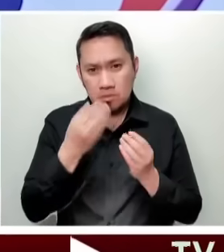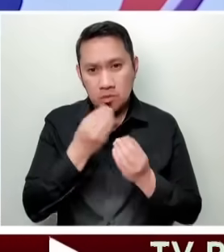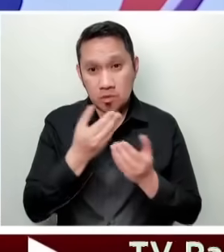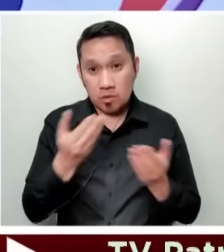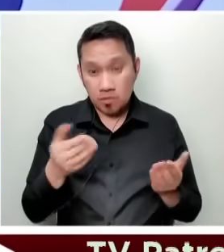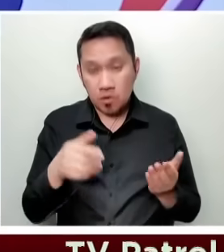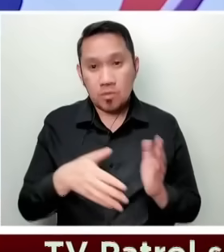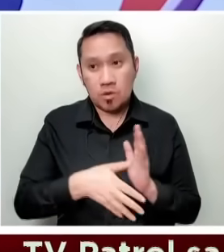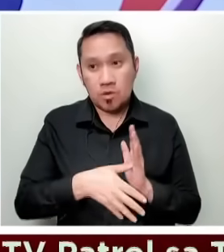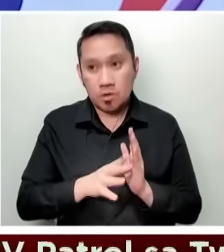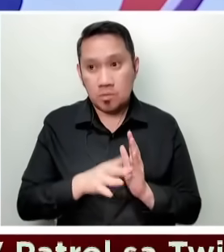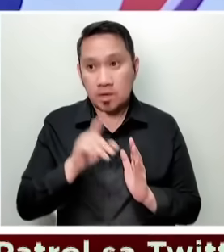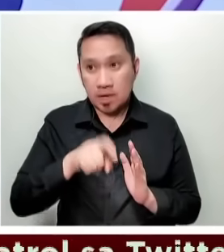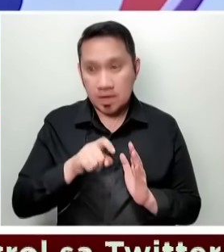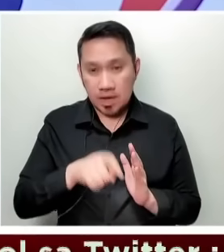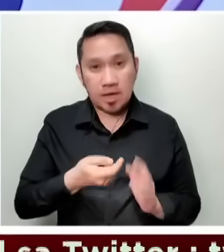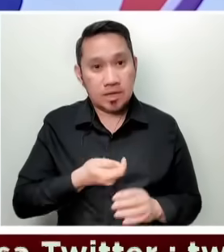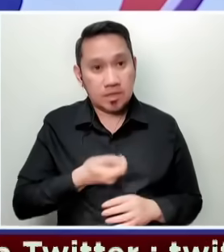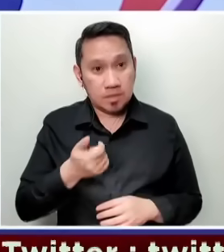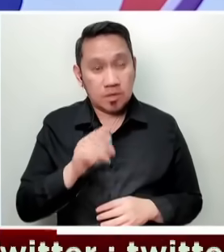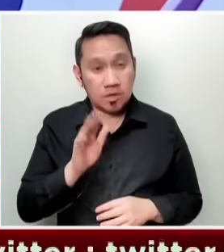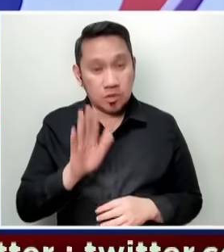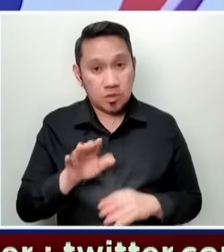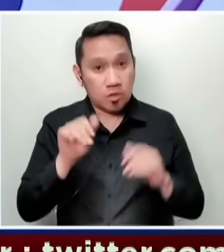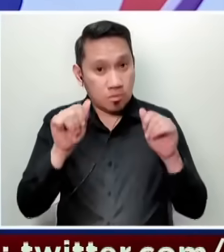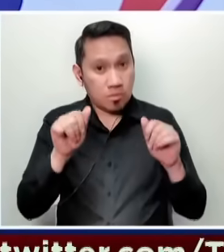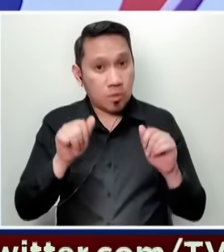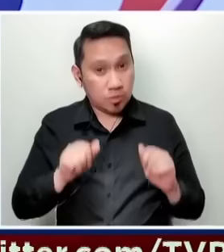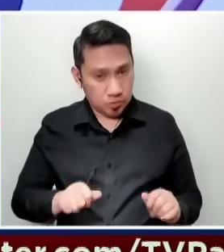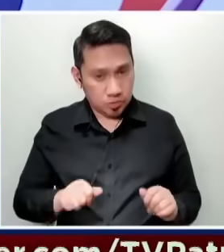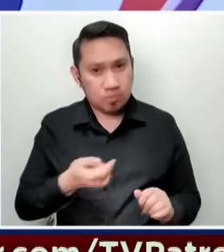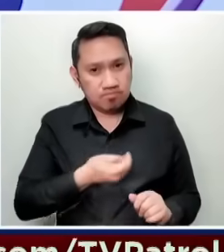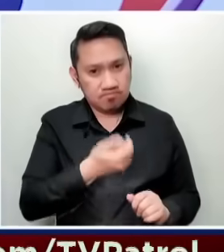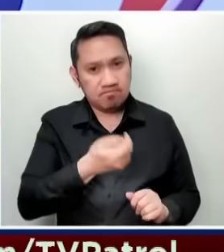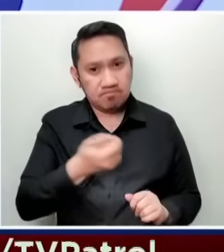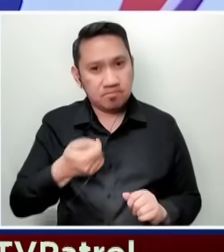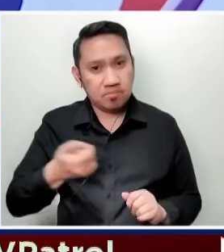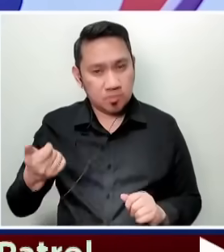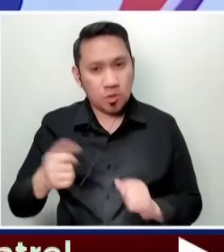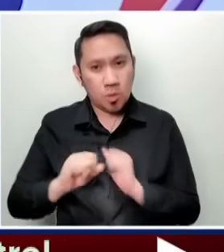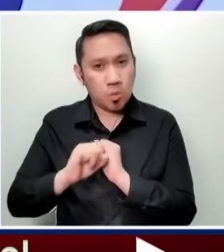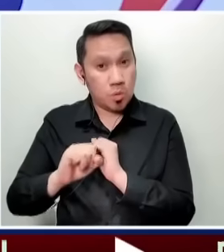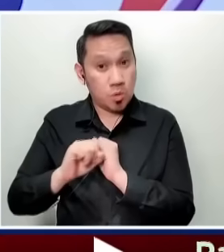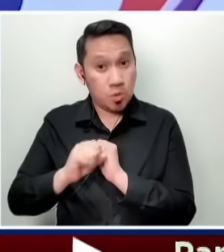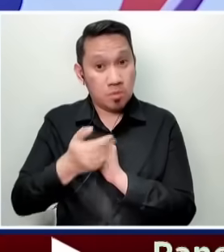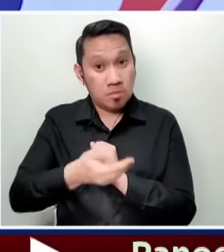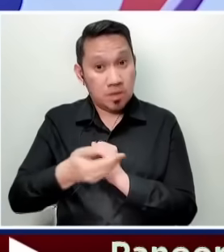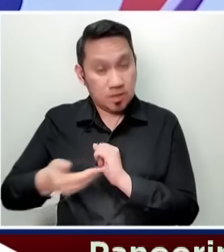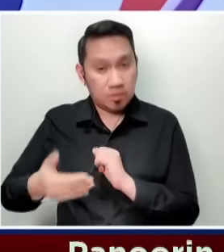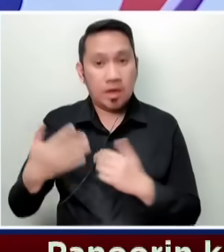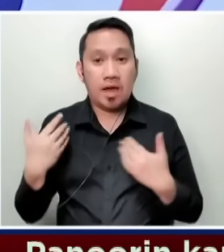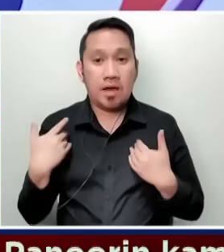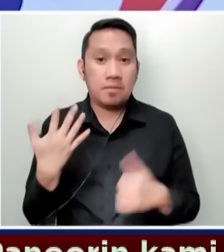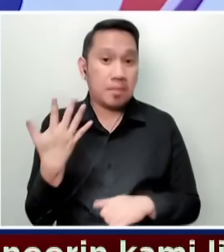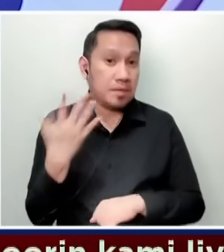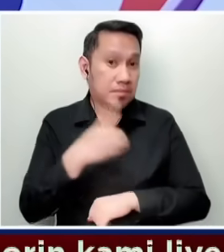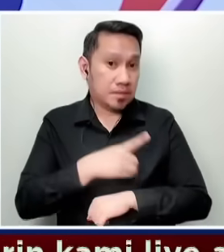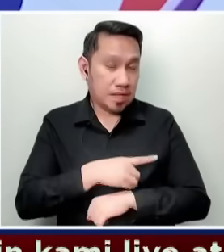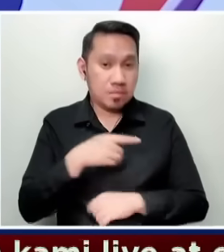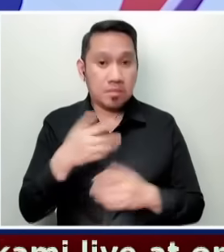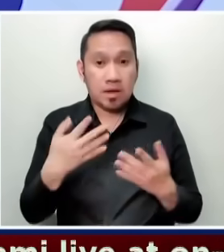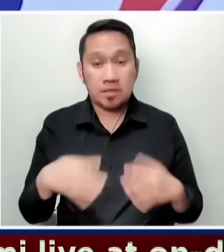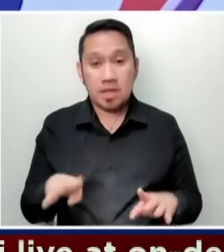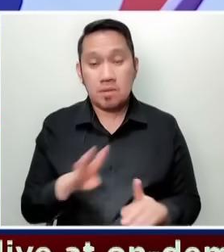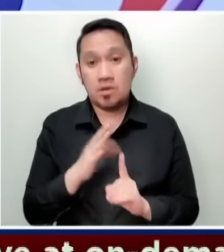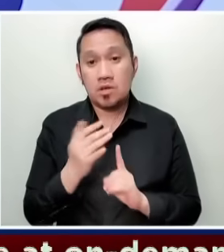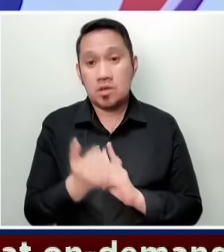kandidato, kailangan nang tanggalin ang inyong campaign posters at iba pang campaign materials. Mayroon lamang 5 araw pagkatapos ng barangay at